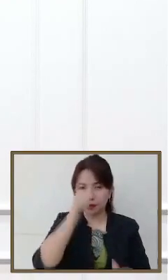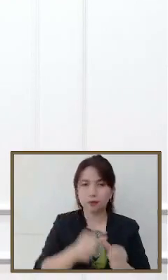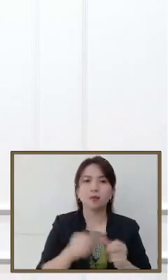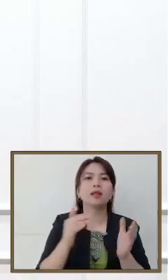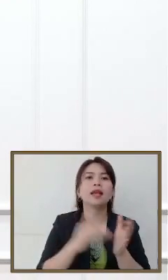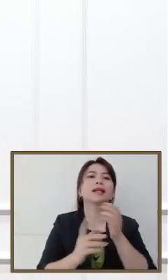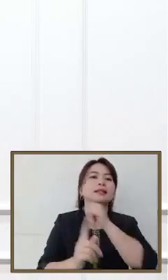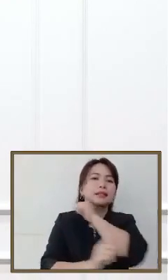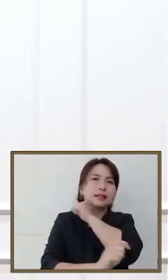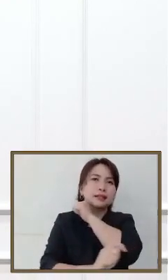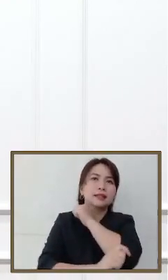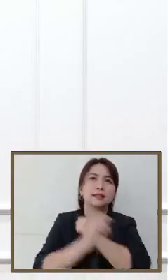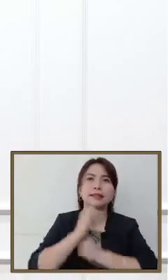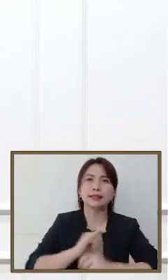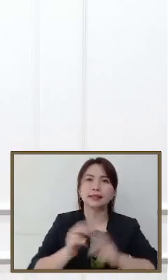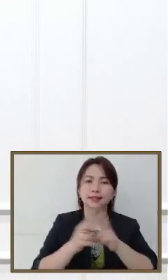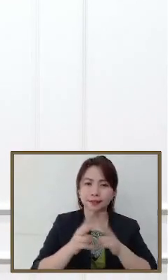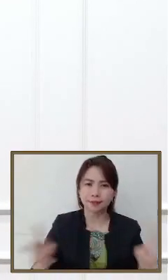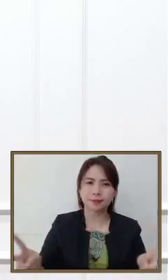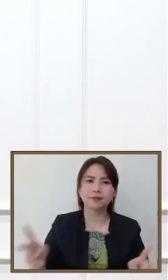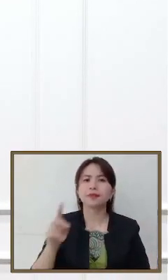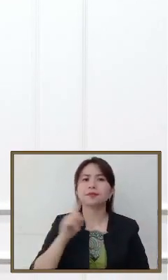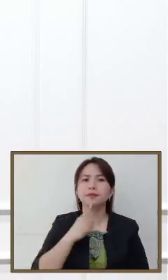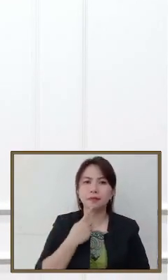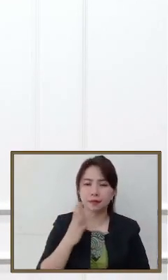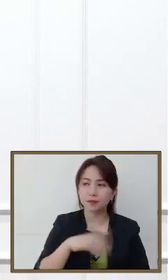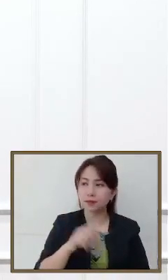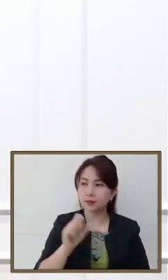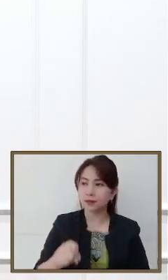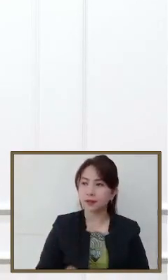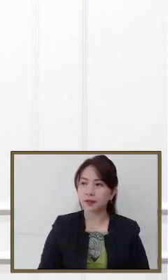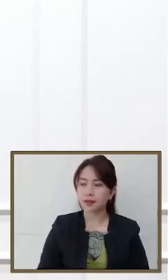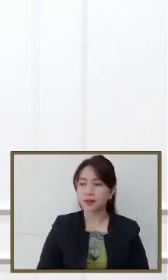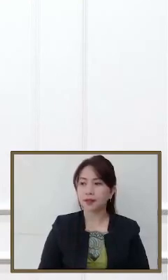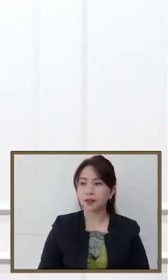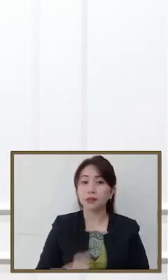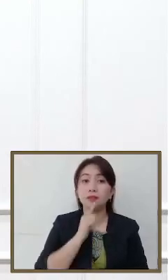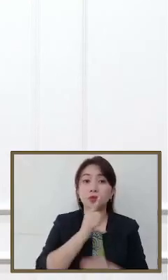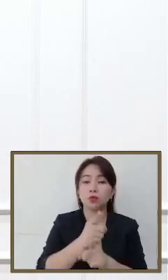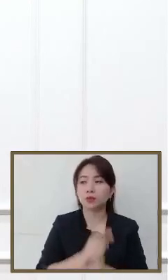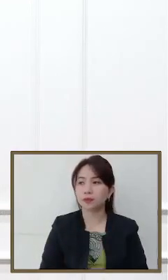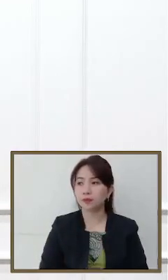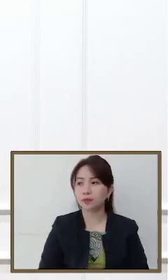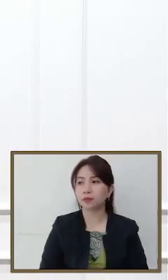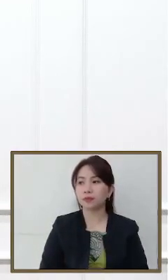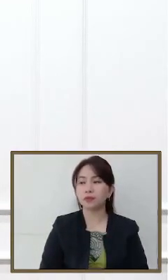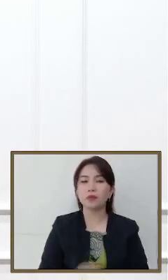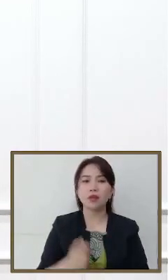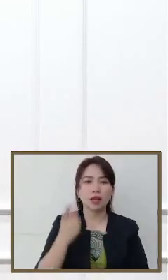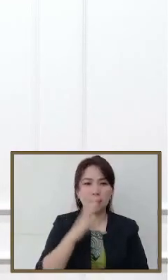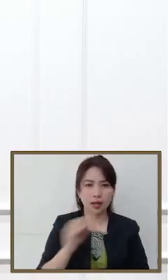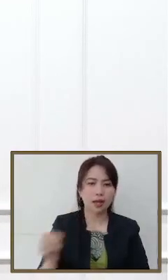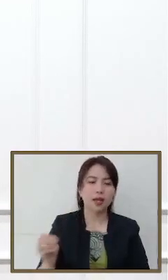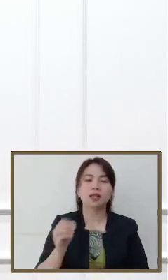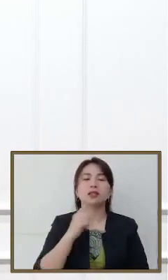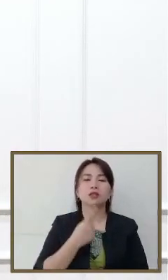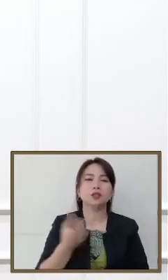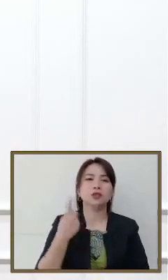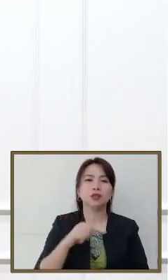ang temptation at seryoso din at totoo din ang bunga ng temptation